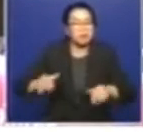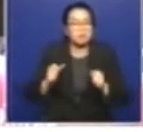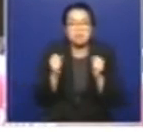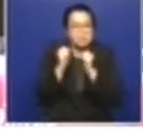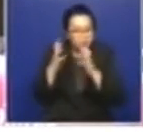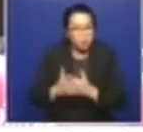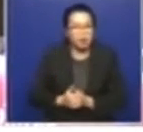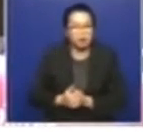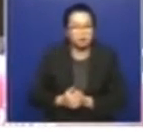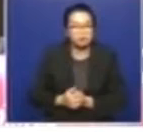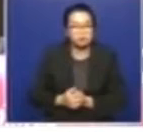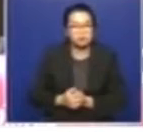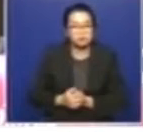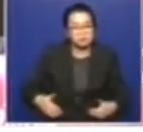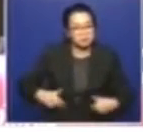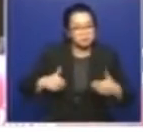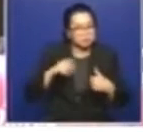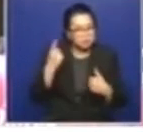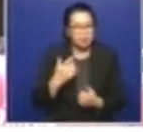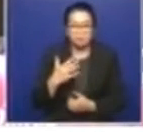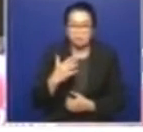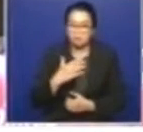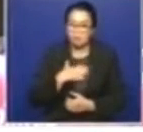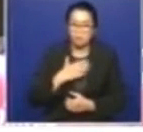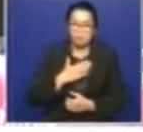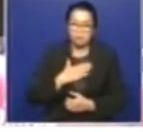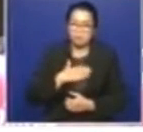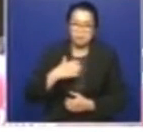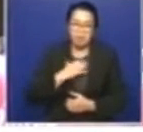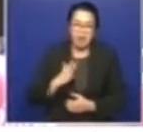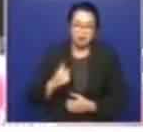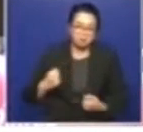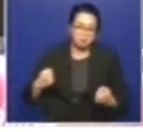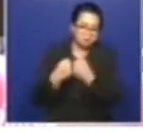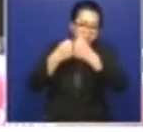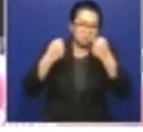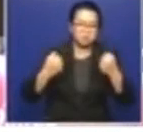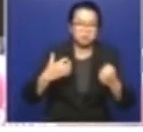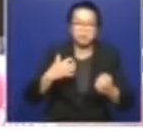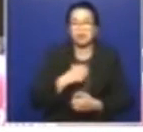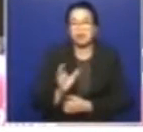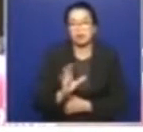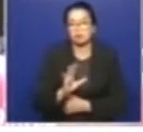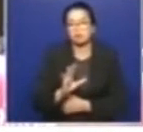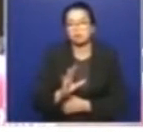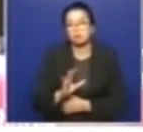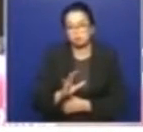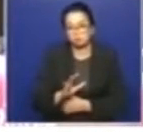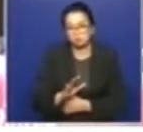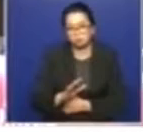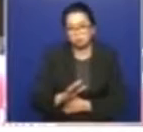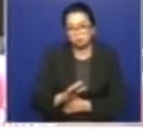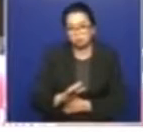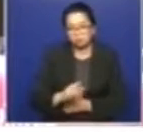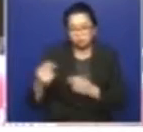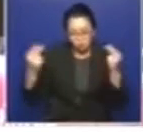ม่กลัวผมไม่อยากให้เกิดการเผชิญหน้าดีที่สุดก็คืออย่าให้มันเกิดหนึ่งวันนี้เชื่อว่าคนจะตายมันจะ